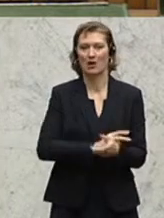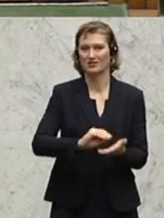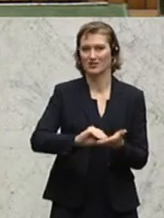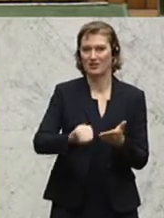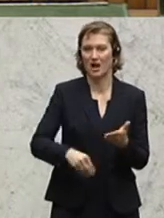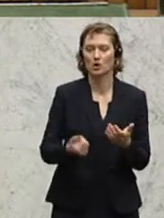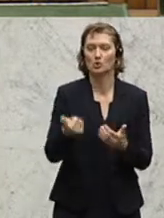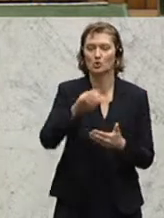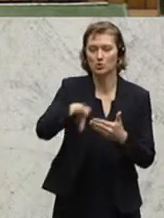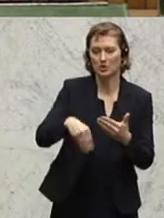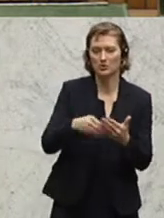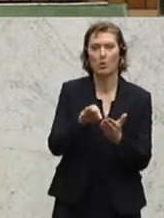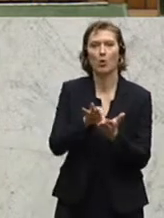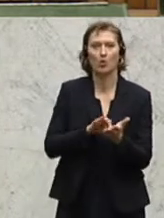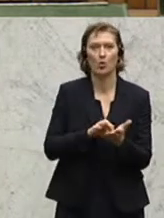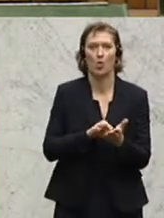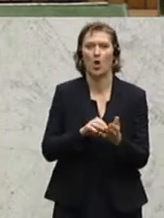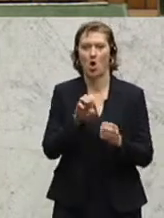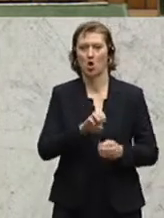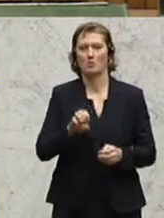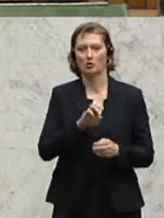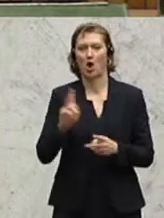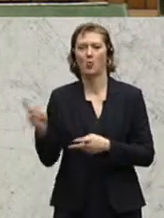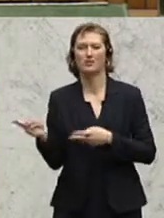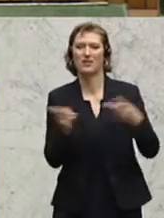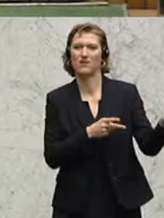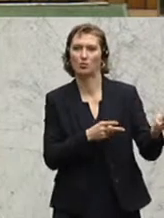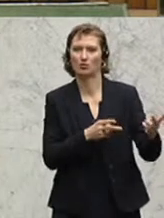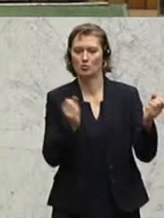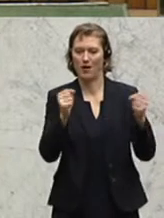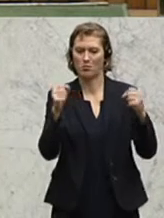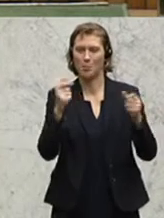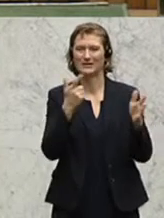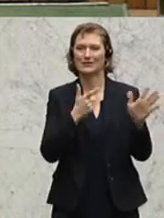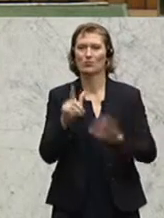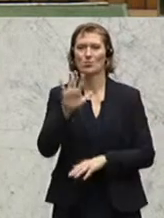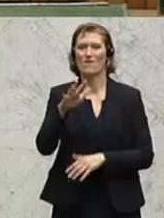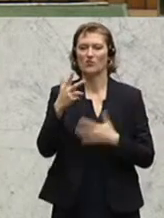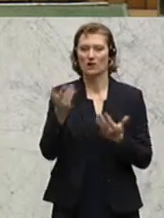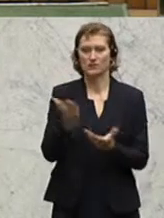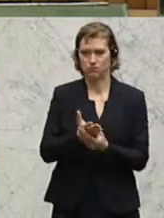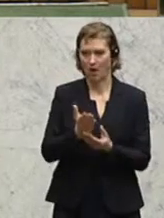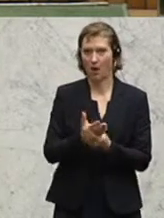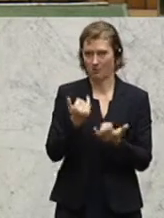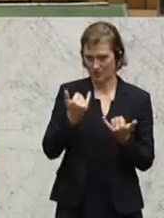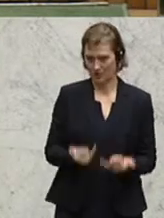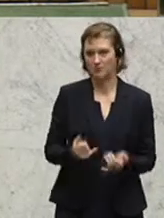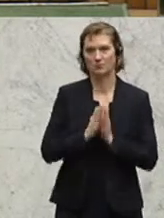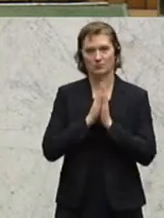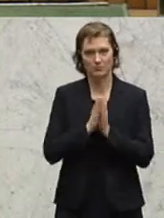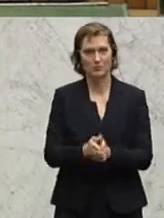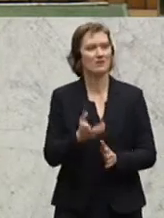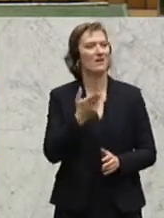viertes Zusatzprotokoll zum Europäischen Auslieferungsübereinkommen in 785 der Beilagen. Ich bitte